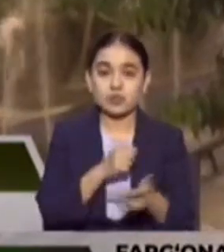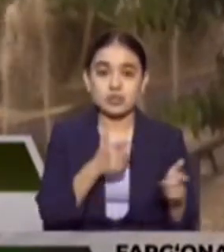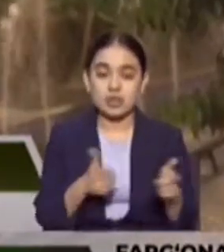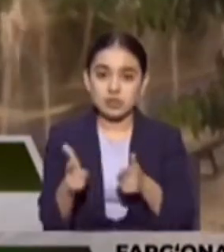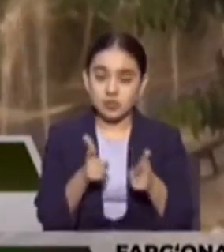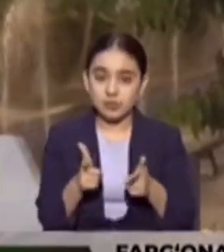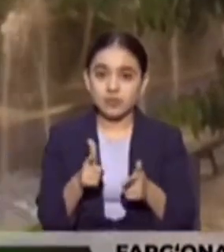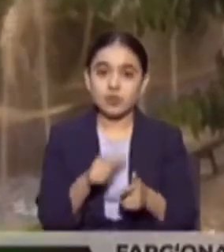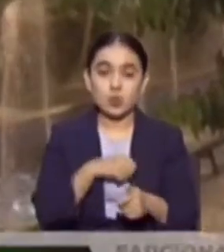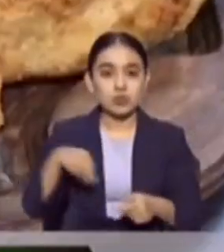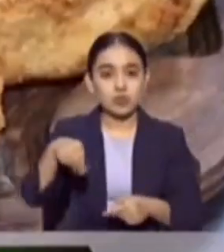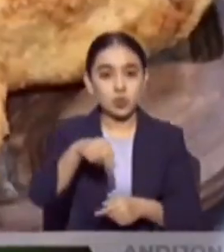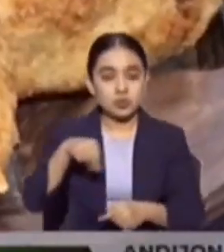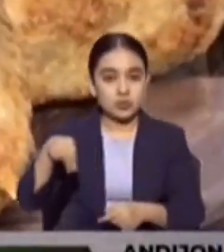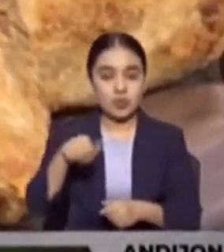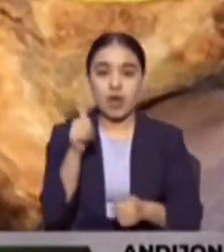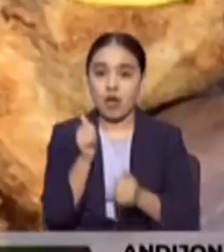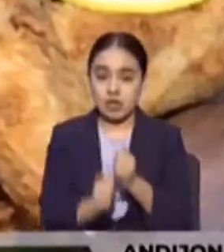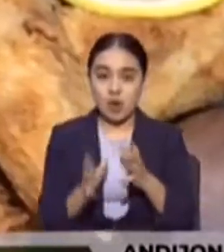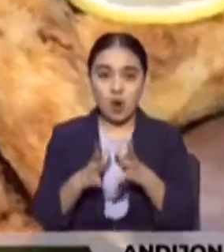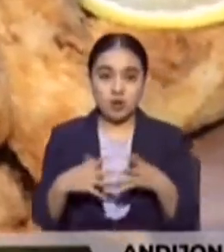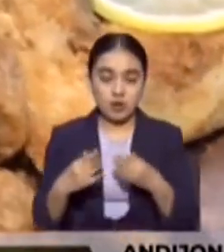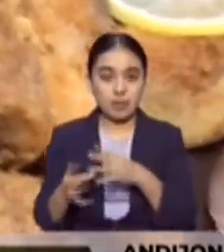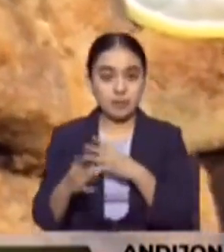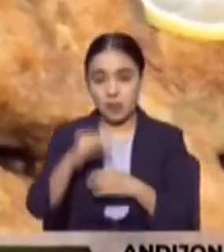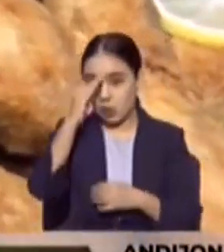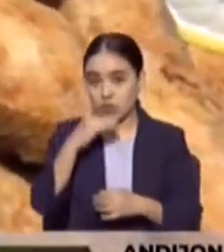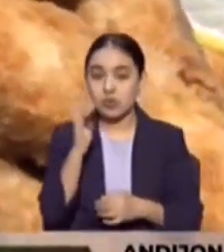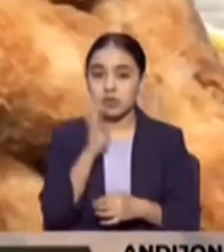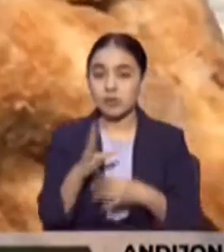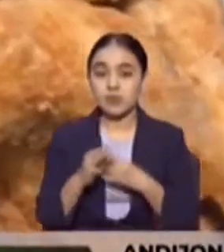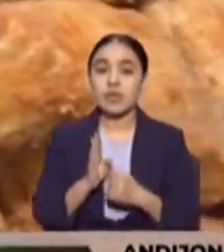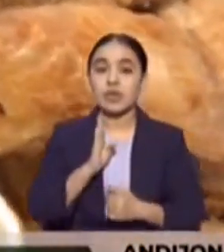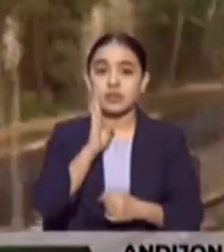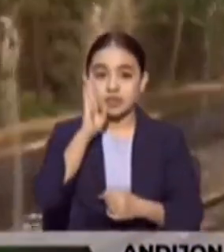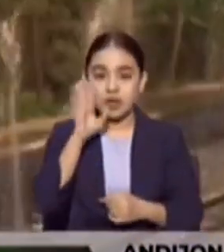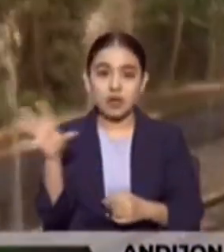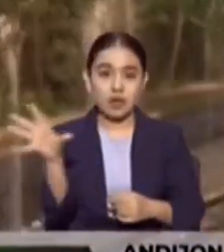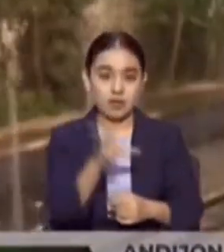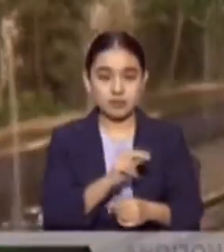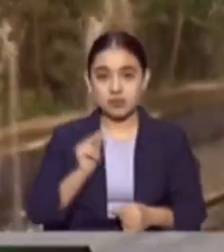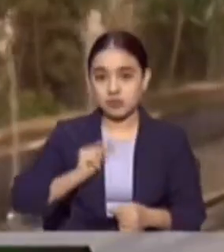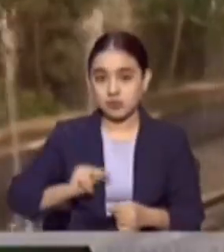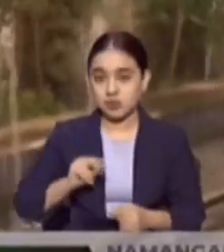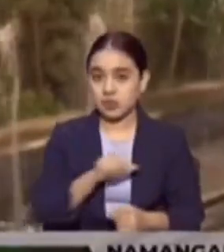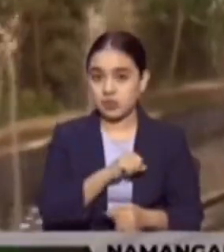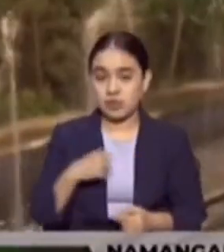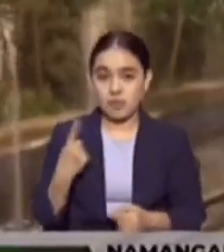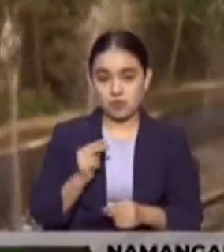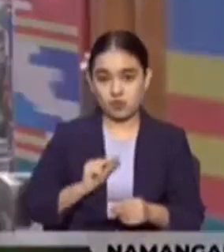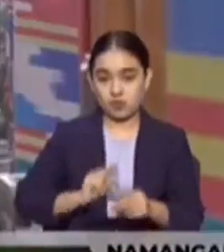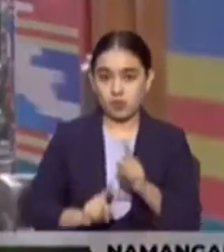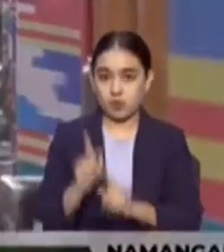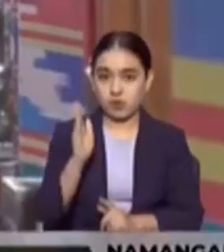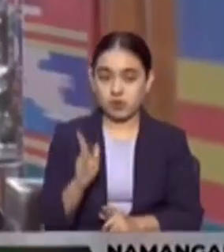o'zim tuzlayman. Har doim oilam bilan, ota-onam bilan ertalabdan hamma ishni ertalab o'zim birinchi ish